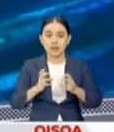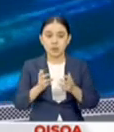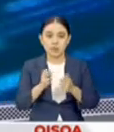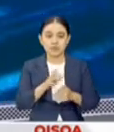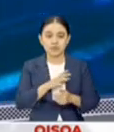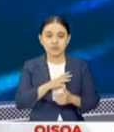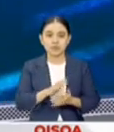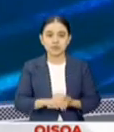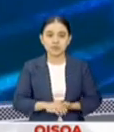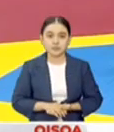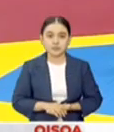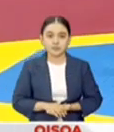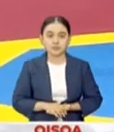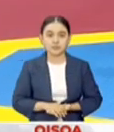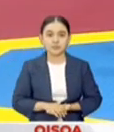qo'lga kiritishdi.